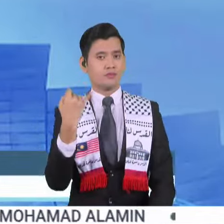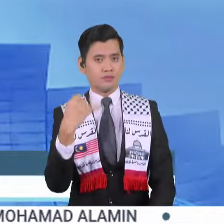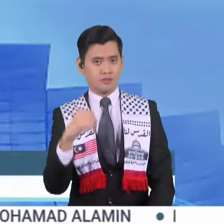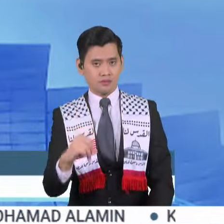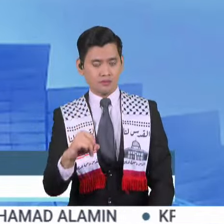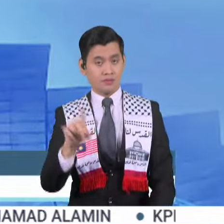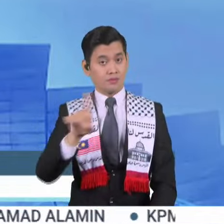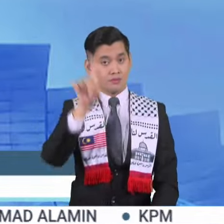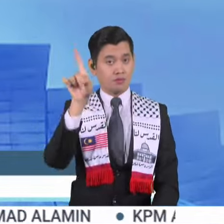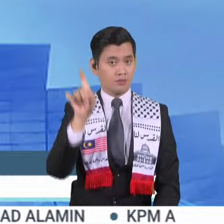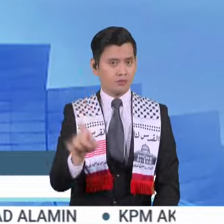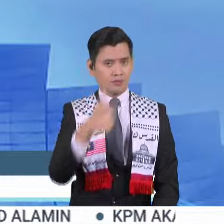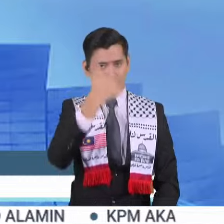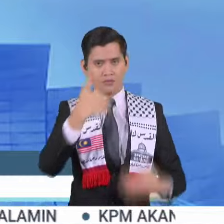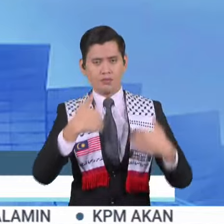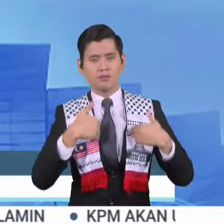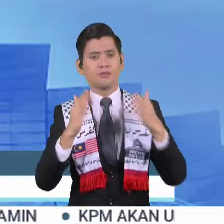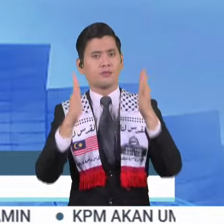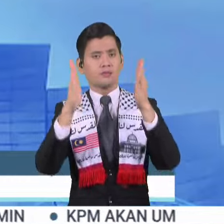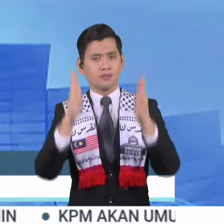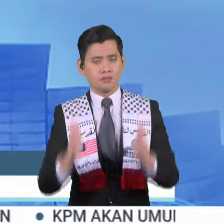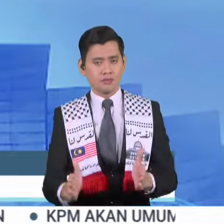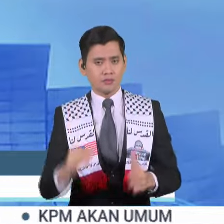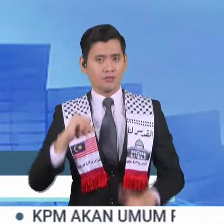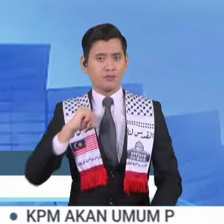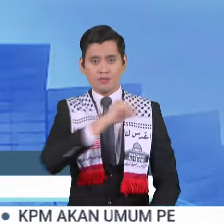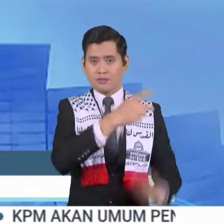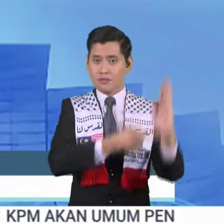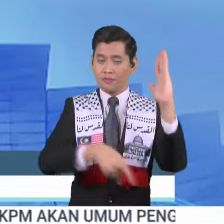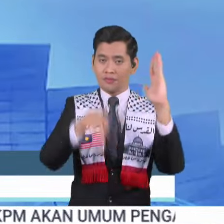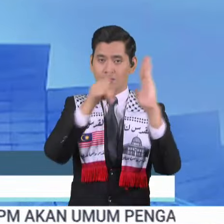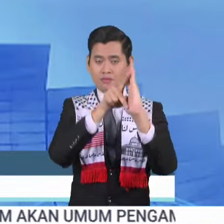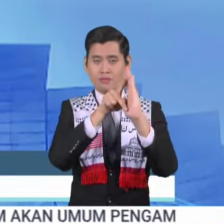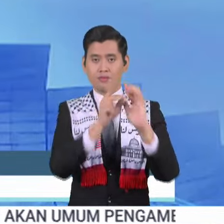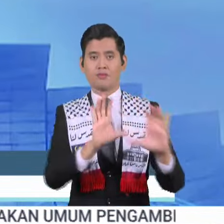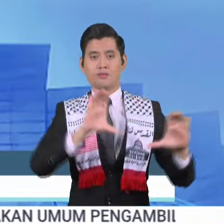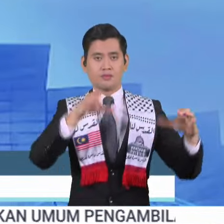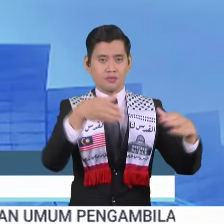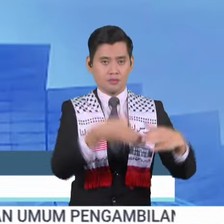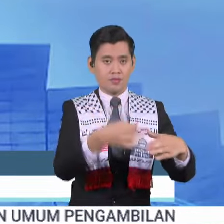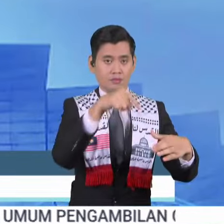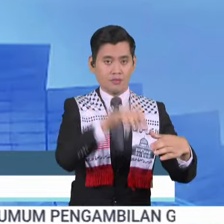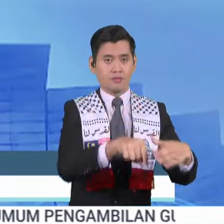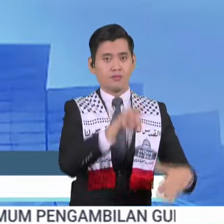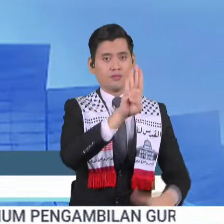ahli parlimen dengan alasan ada juga ahli parlimen yang tergolong dalam kalangan B40.